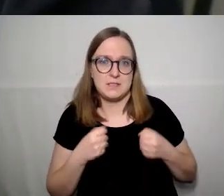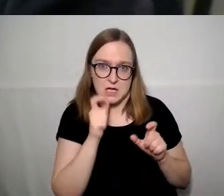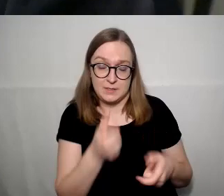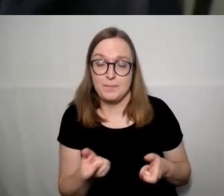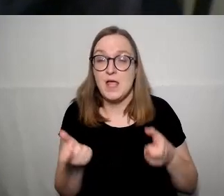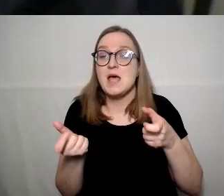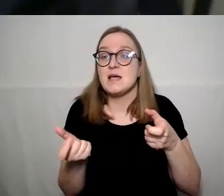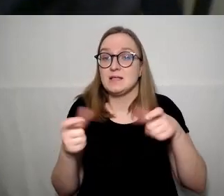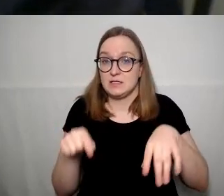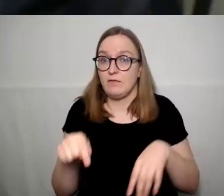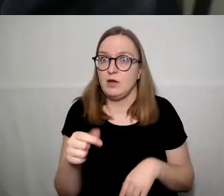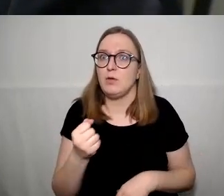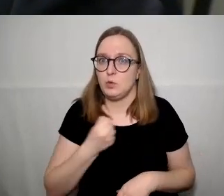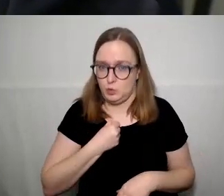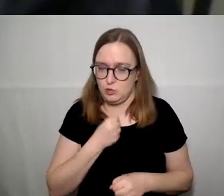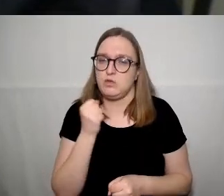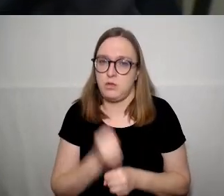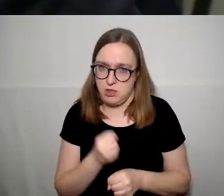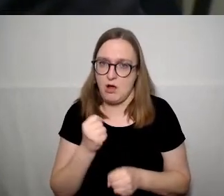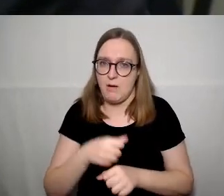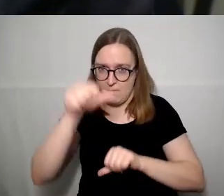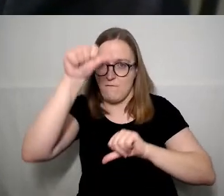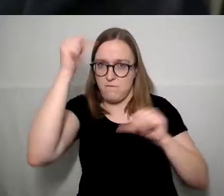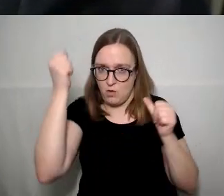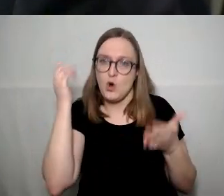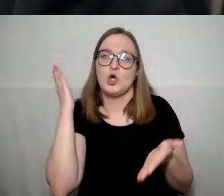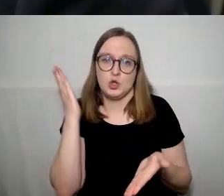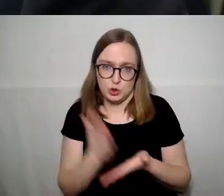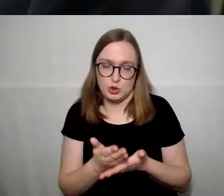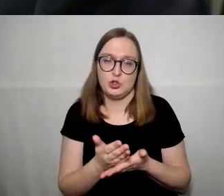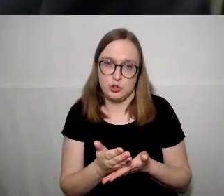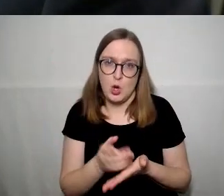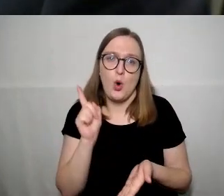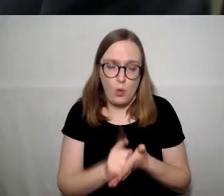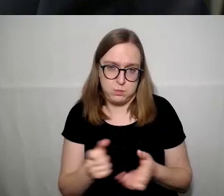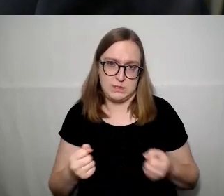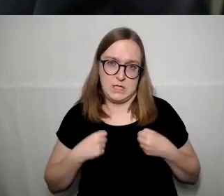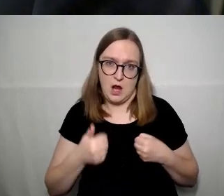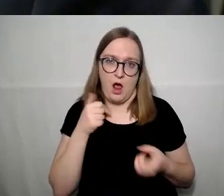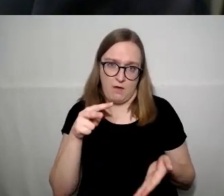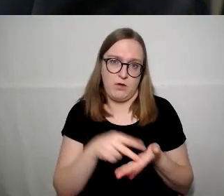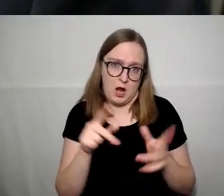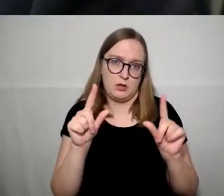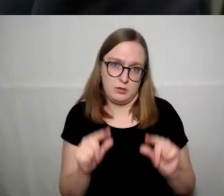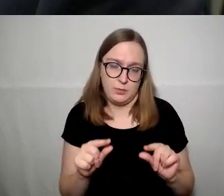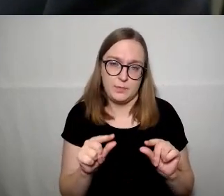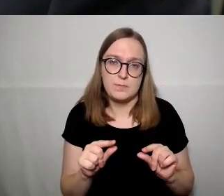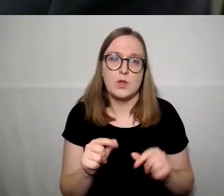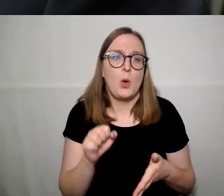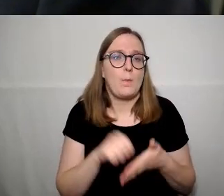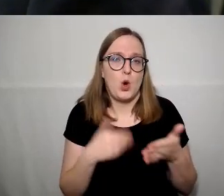ką daryti ir privalo daryti, kad kainos būtų mažesnės, o priežastis yra monopolija,